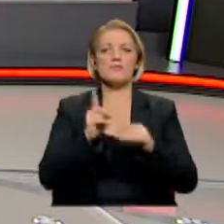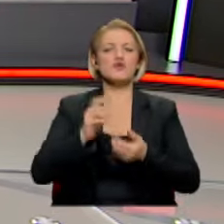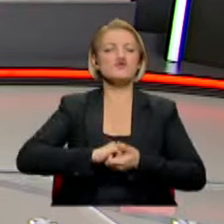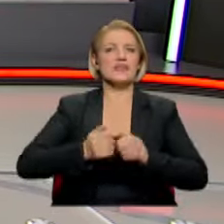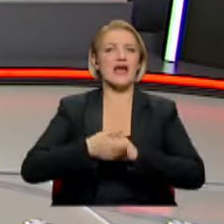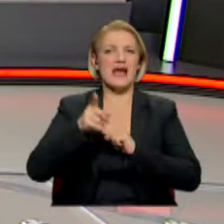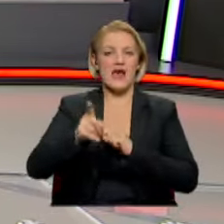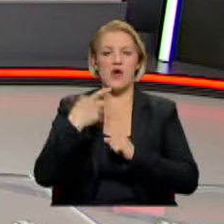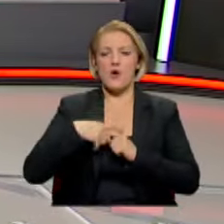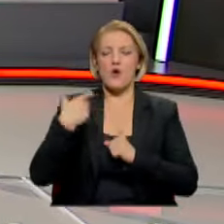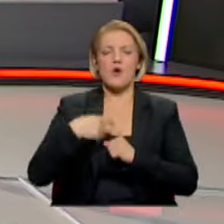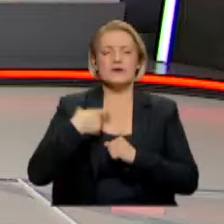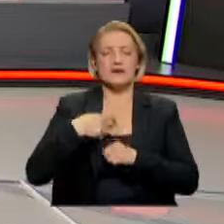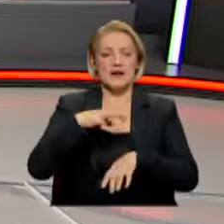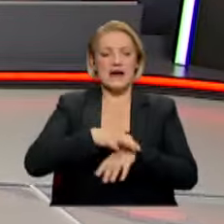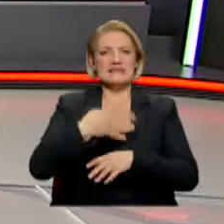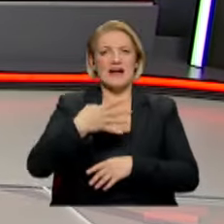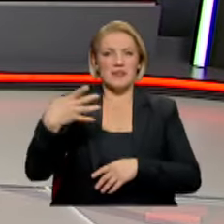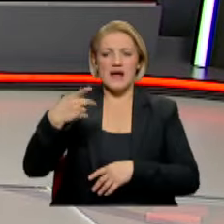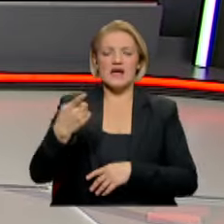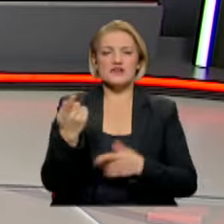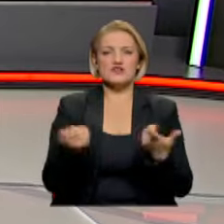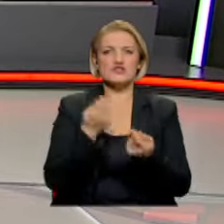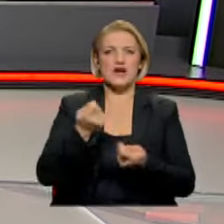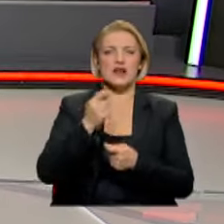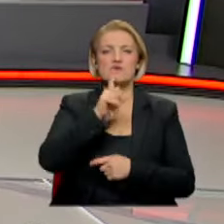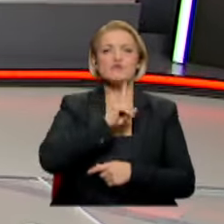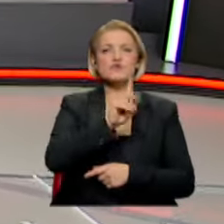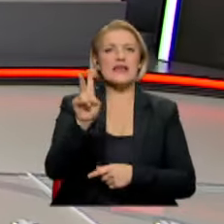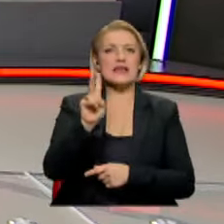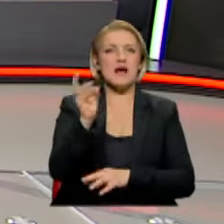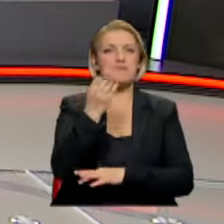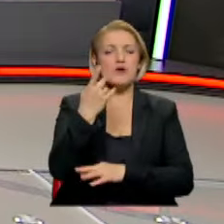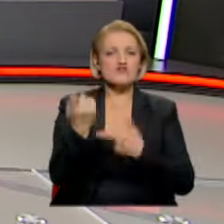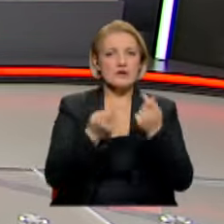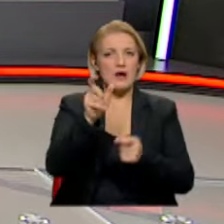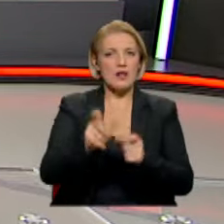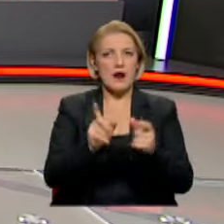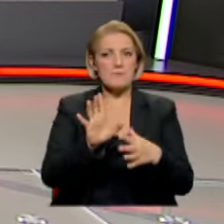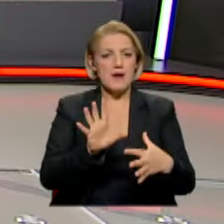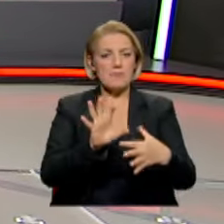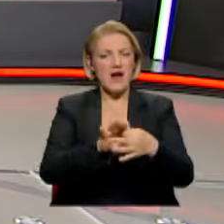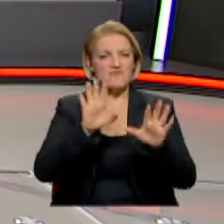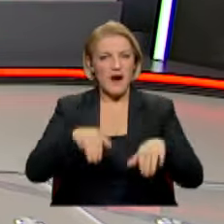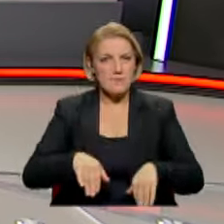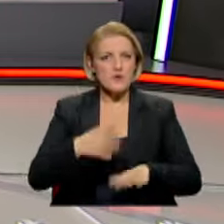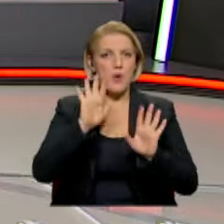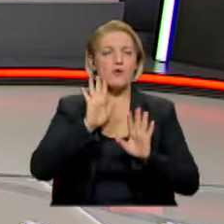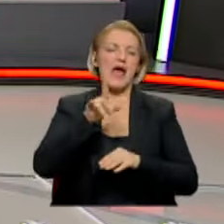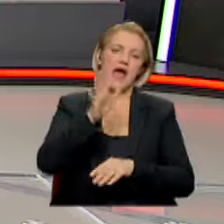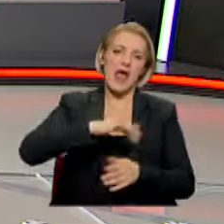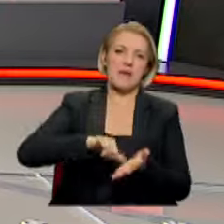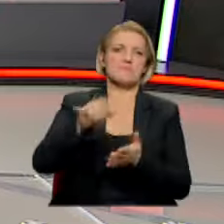çete özel hastane çalışanlarından 112 Acil Servis görevlilerine kadar da uzanıyor siyasi bir ayağı var mı Bunların hepsine